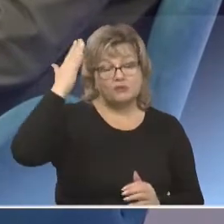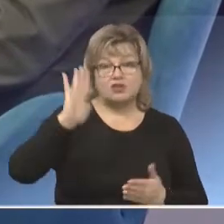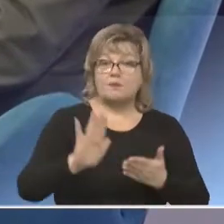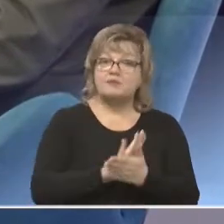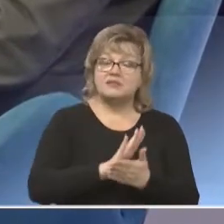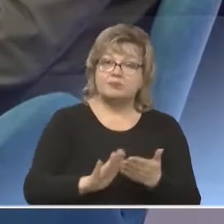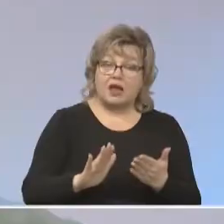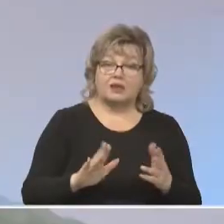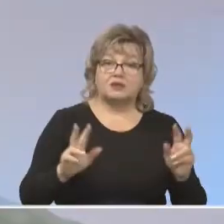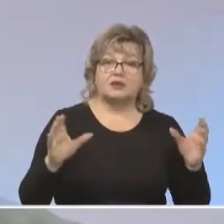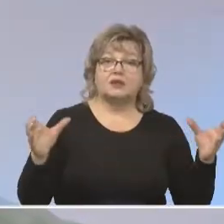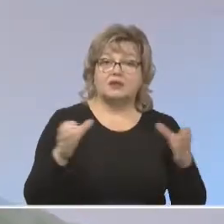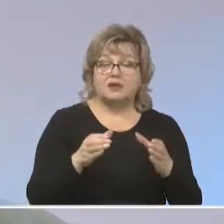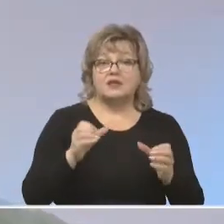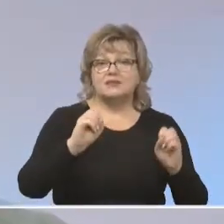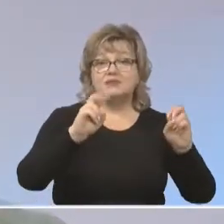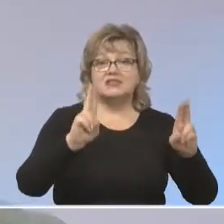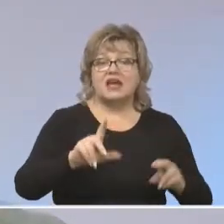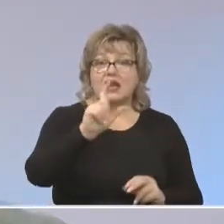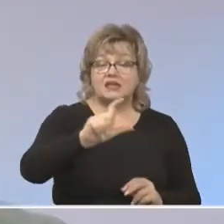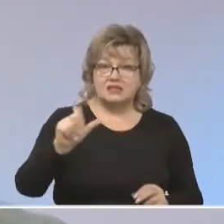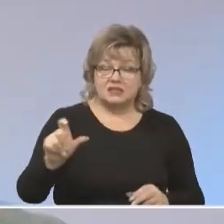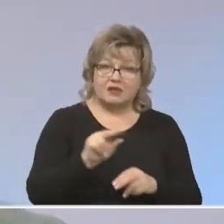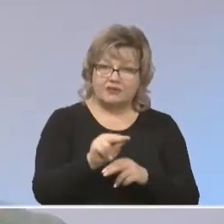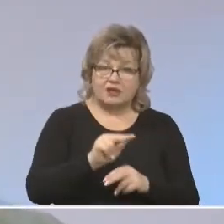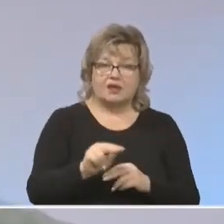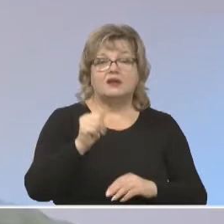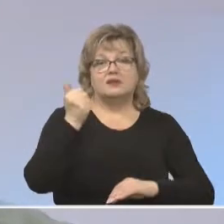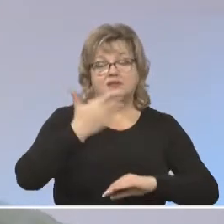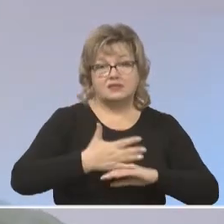бесплатный консалтинг специалистов Федерального центра